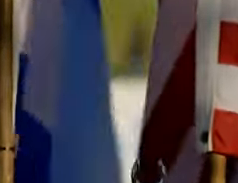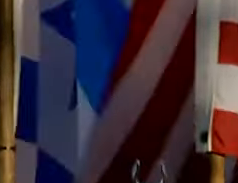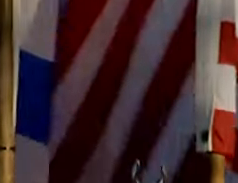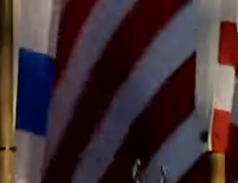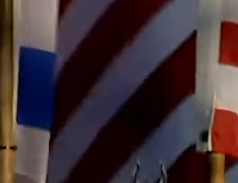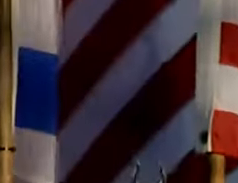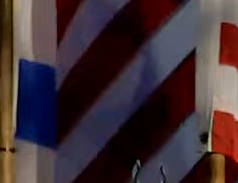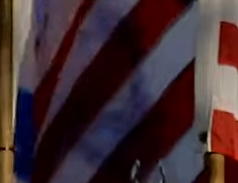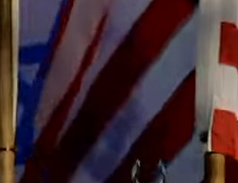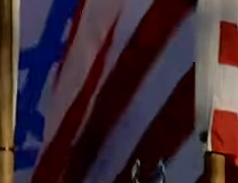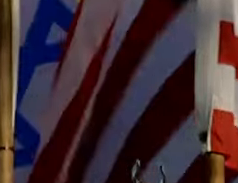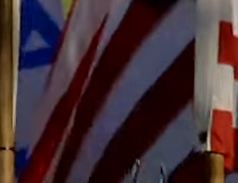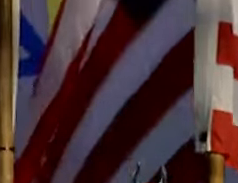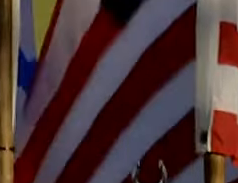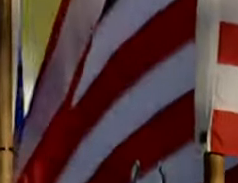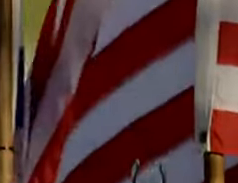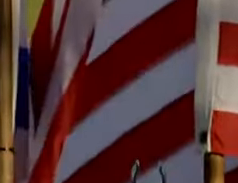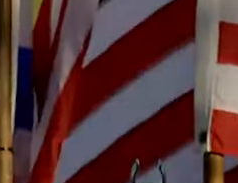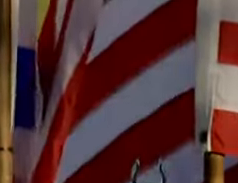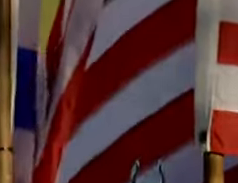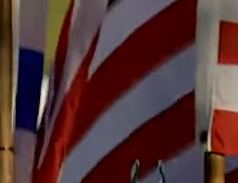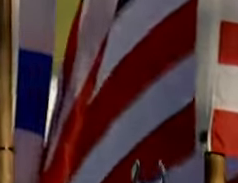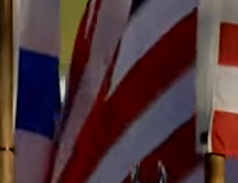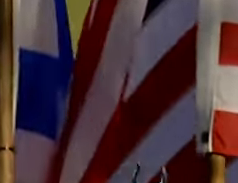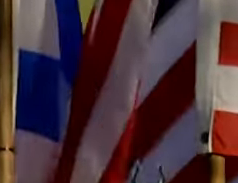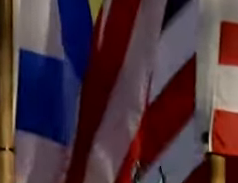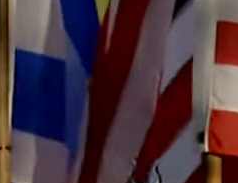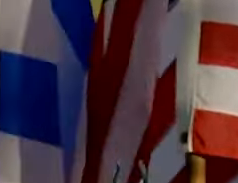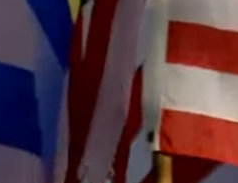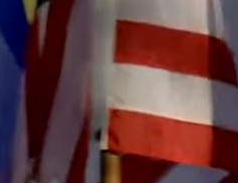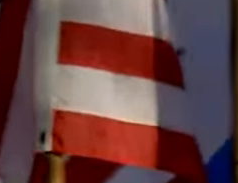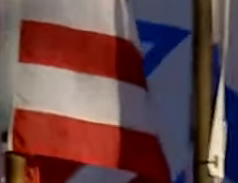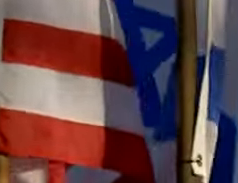נעלם והפכנו להיות לב אחד.